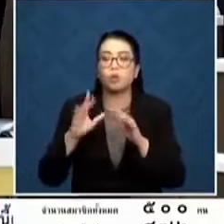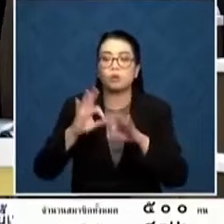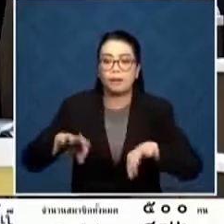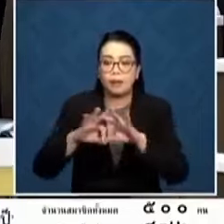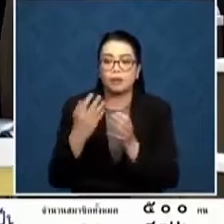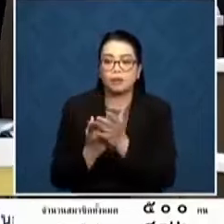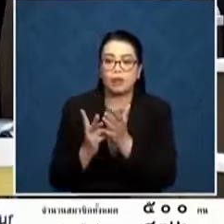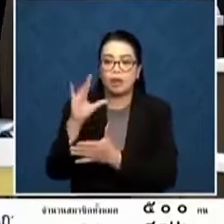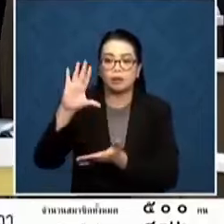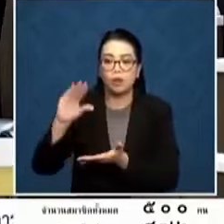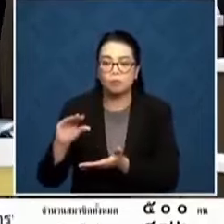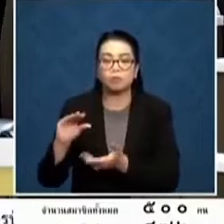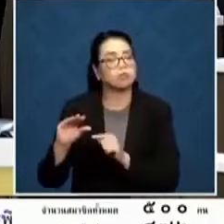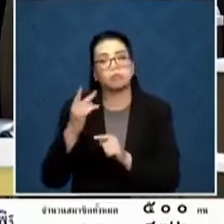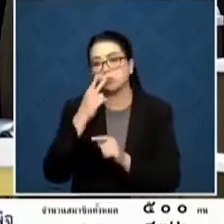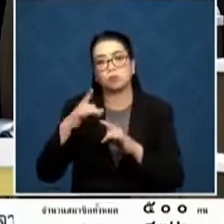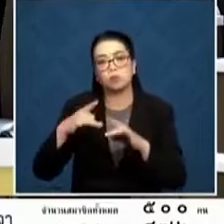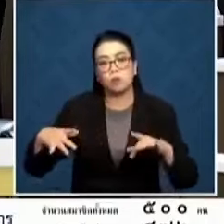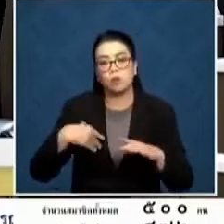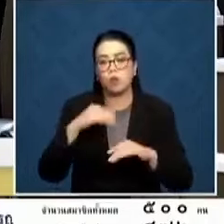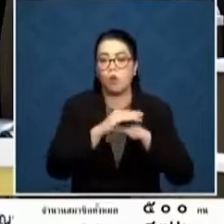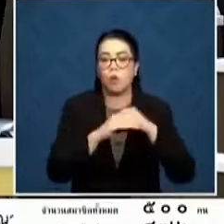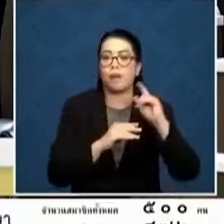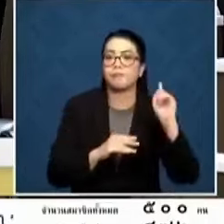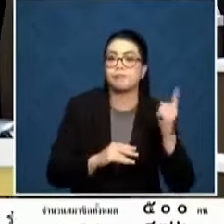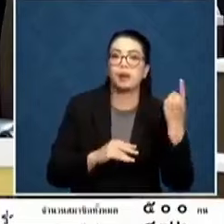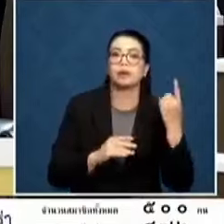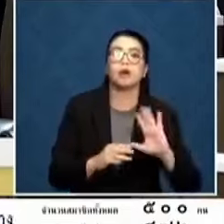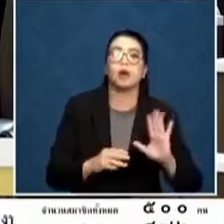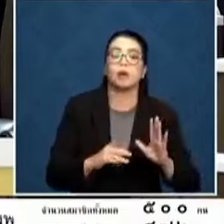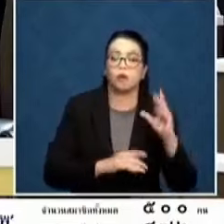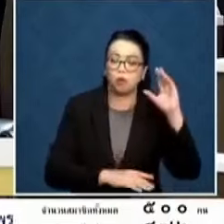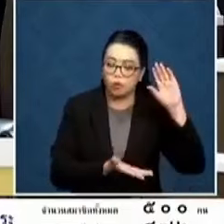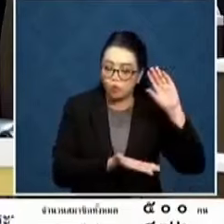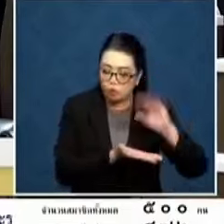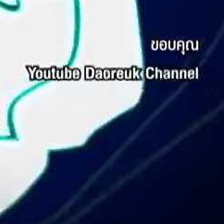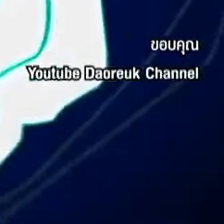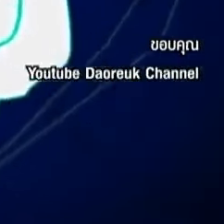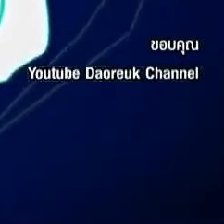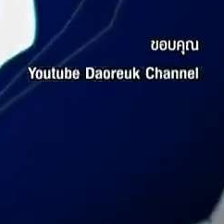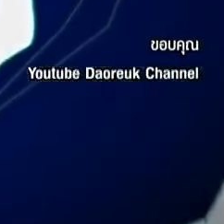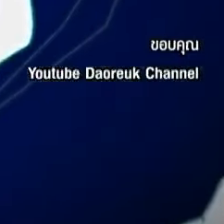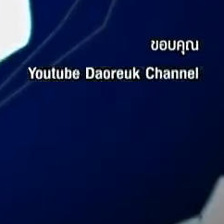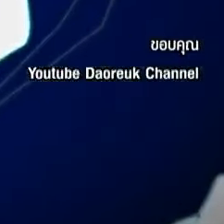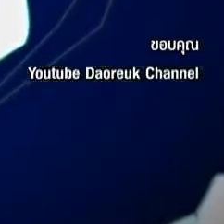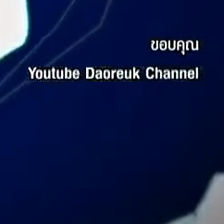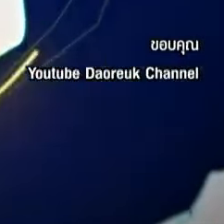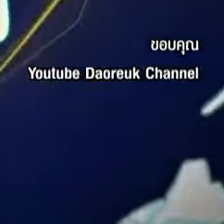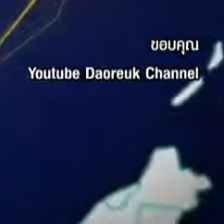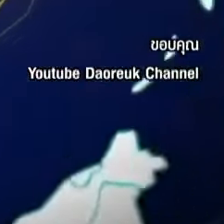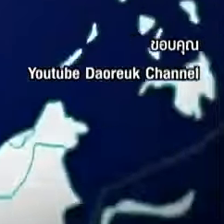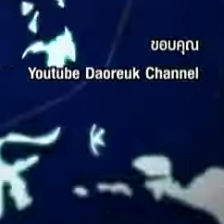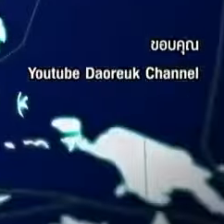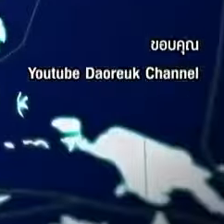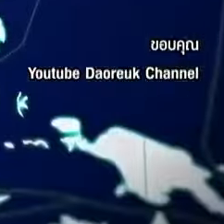กับมันไม่ดีคำว่าย้อมแมวเนี่ยเขาใช้กับไอ้ของไม่ดีเอามาย้อมแมวขายไง ค่ะ นะ มันไม่ใช่แบบนั้นเสมอไป